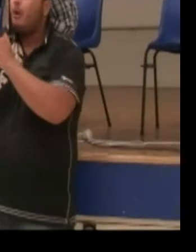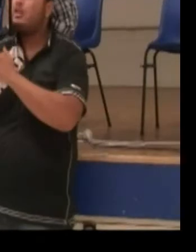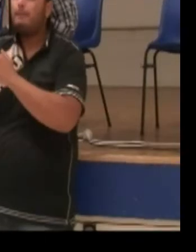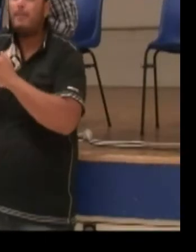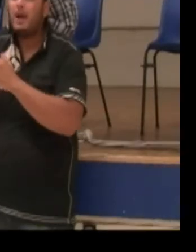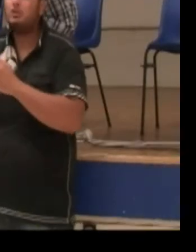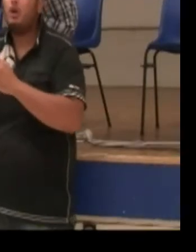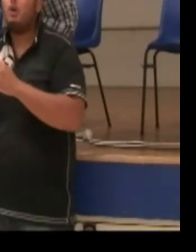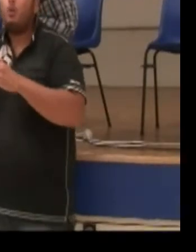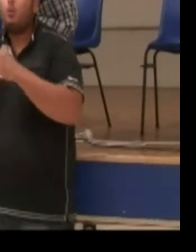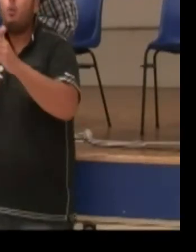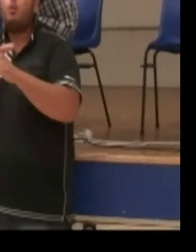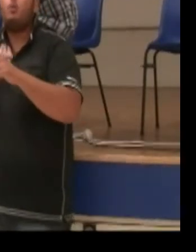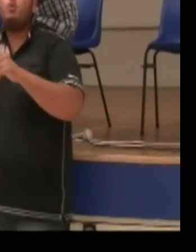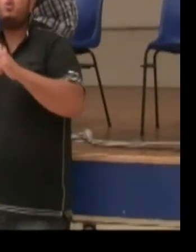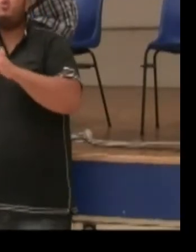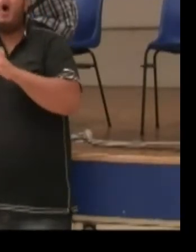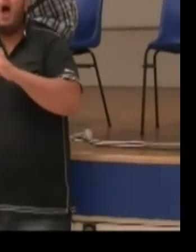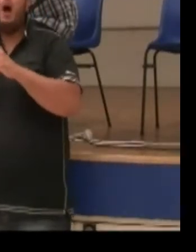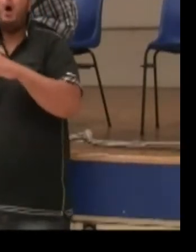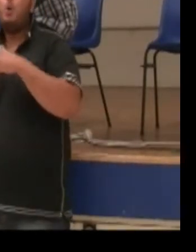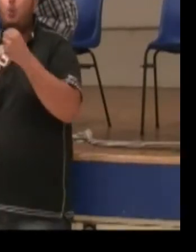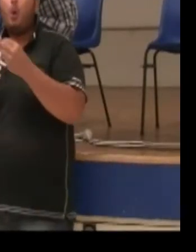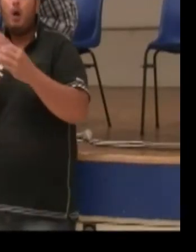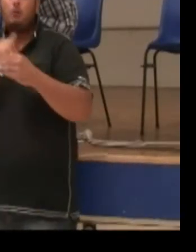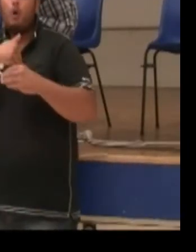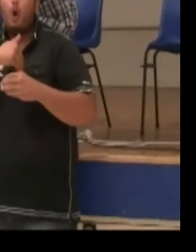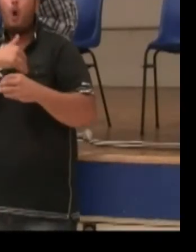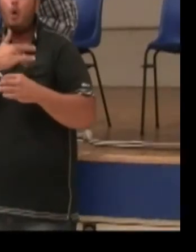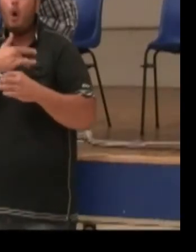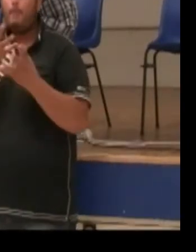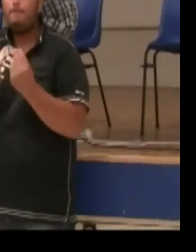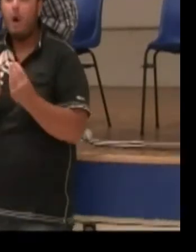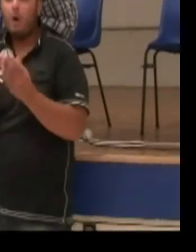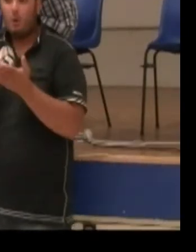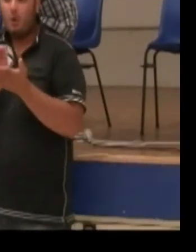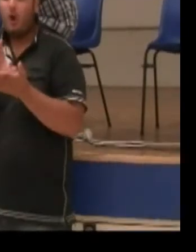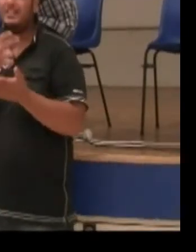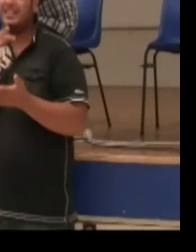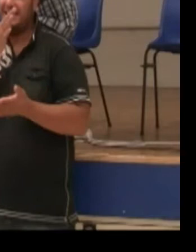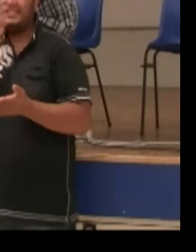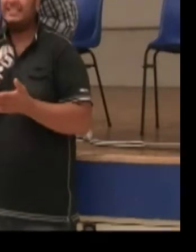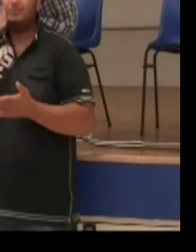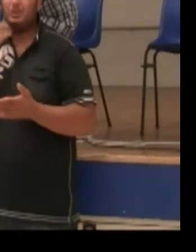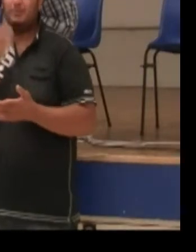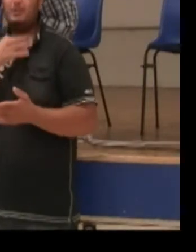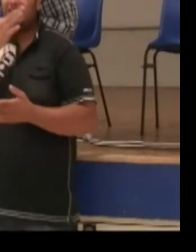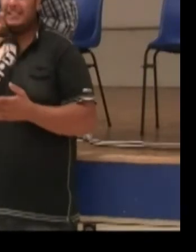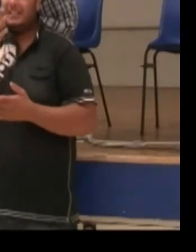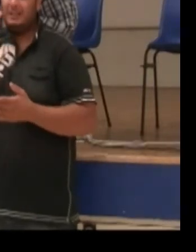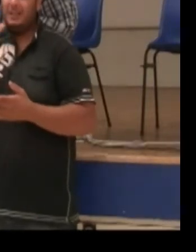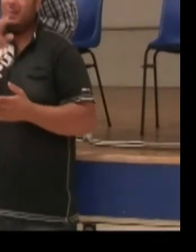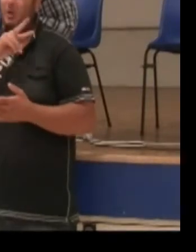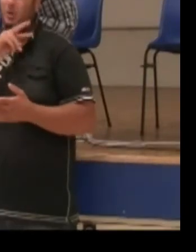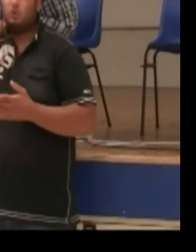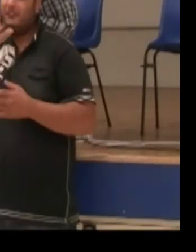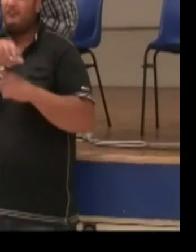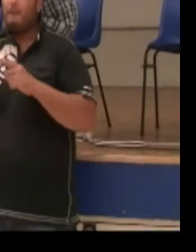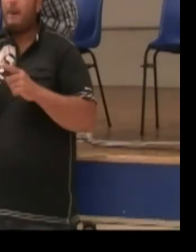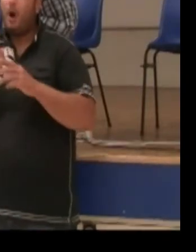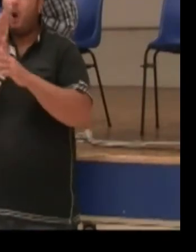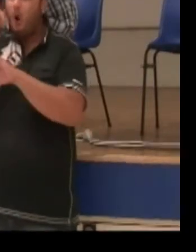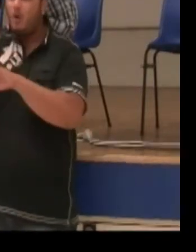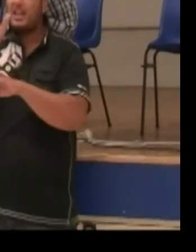ou bien de loin. Jeter des bombes sur des innocents, ça ils savent le faire. Mais avoir quelqu'un en face, ça ils ont très peur. Pourquoi ils ont très